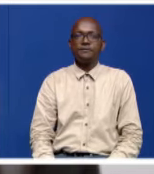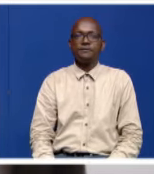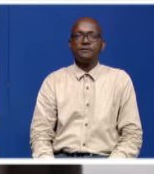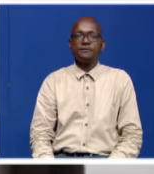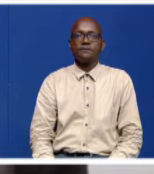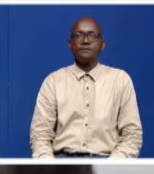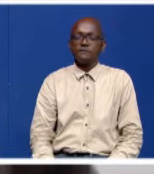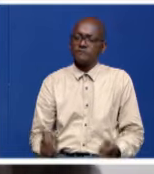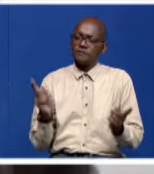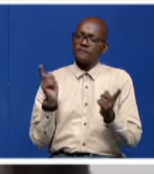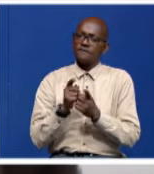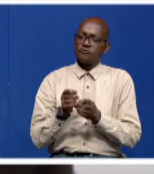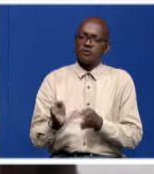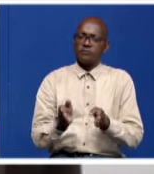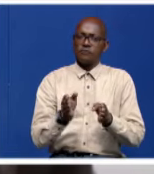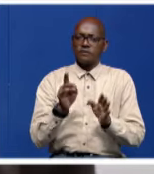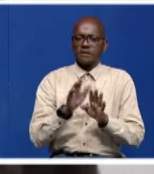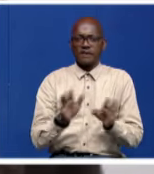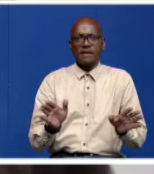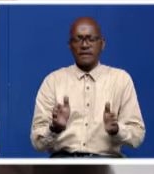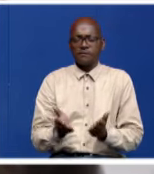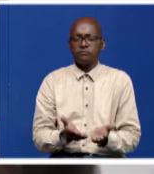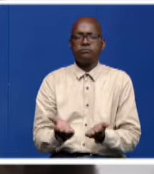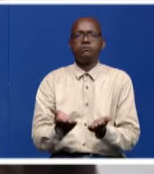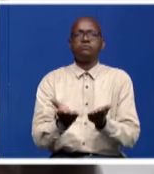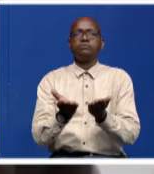kye kenymajo